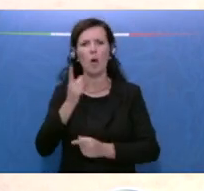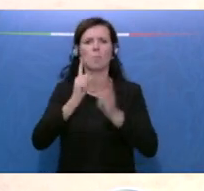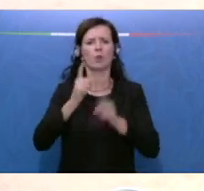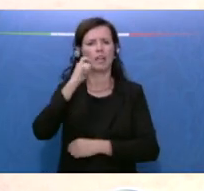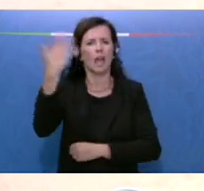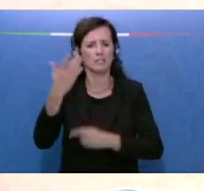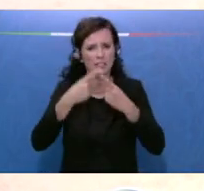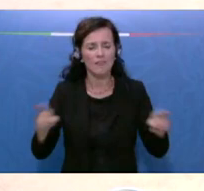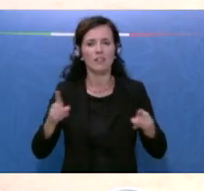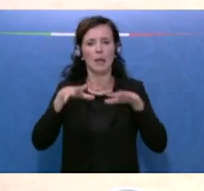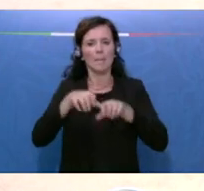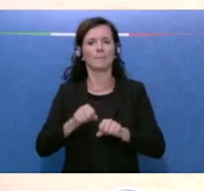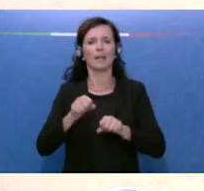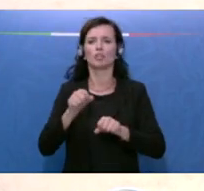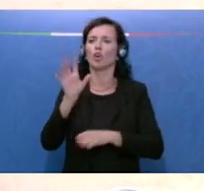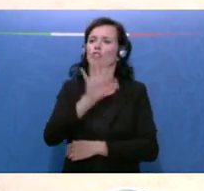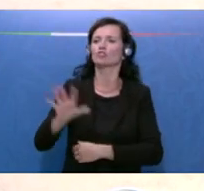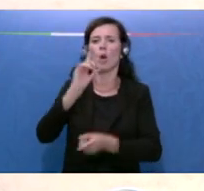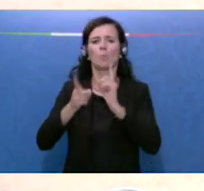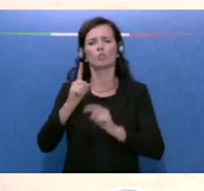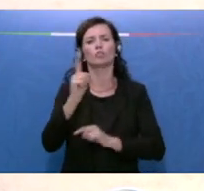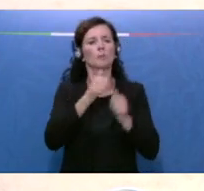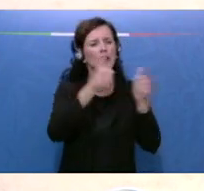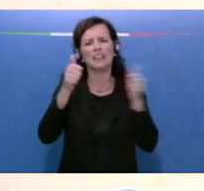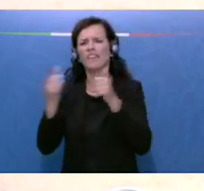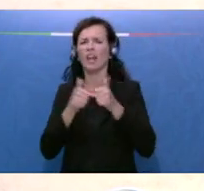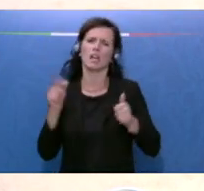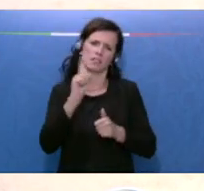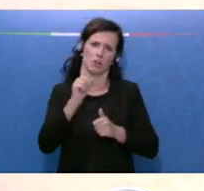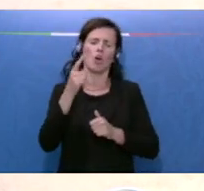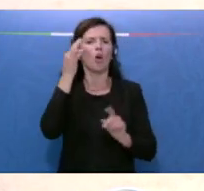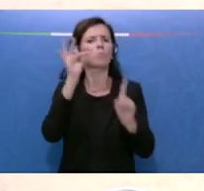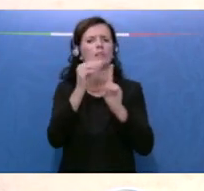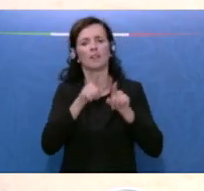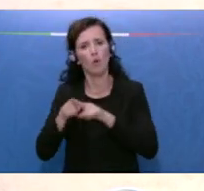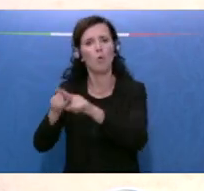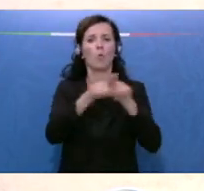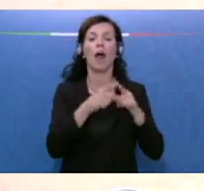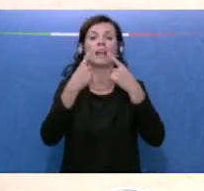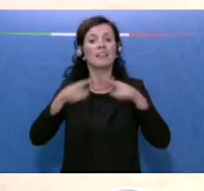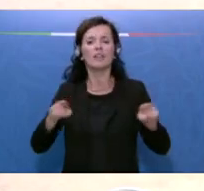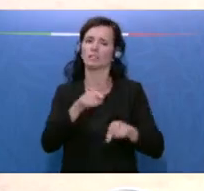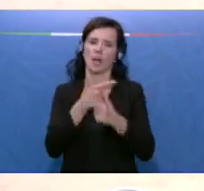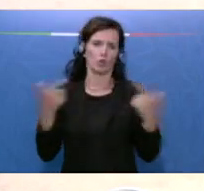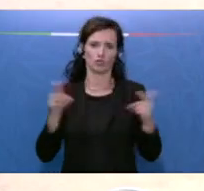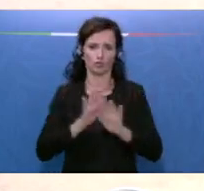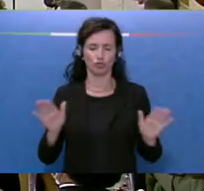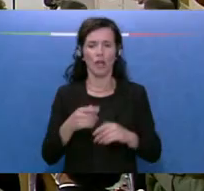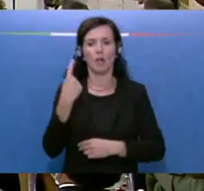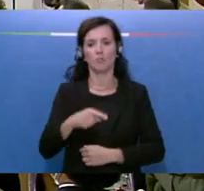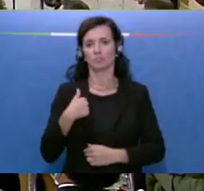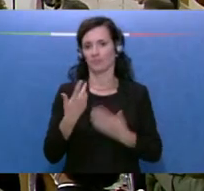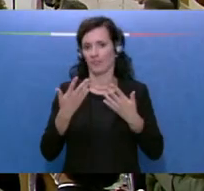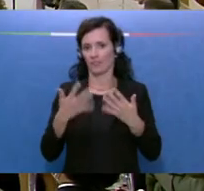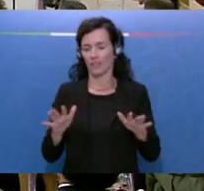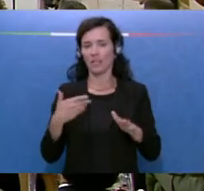geopolitici ecco su questo non ci sono non ci sono diversità ecco ora mi fermo e sulla vostra disposizione con le